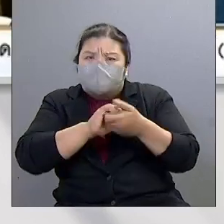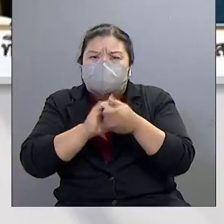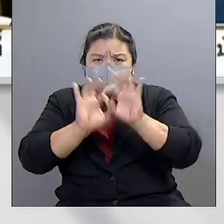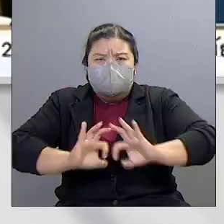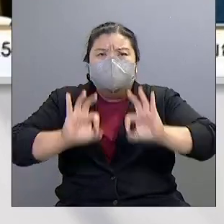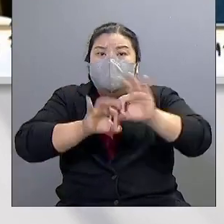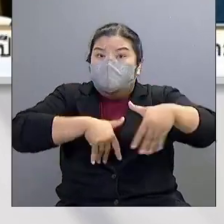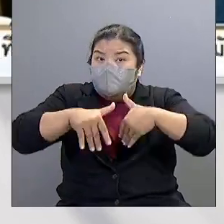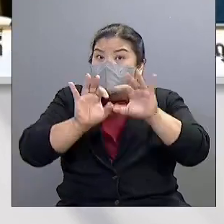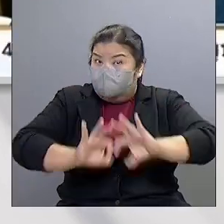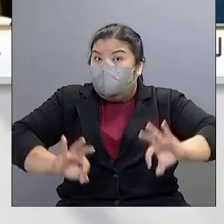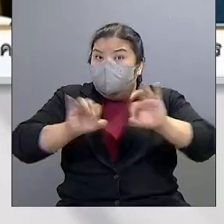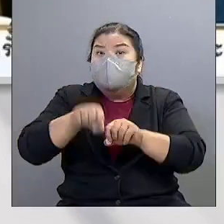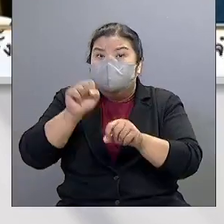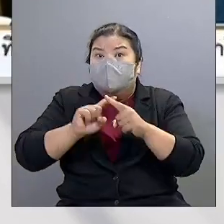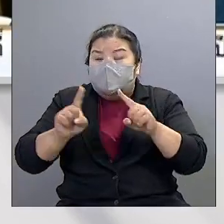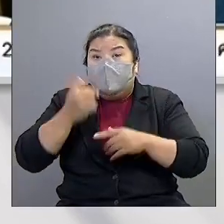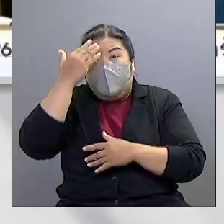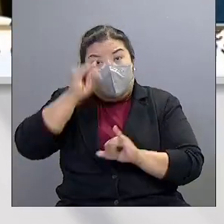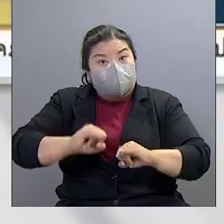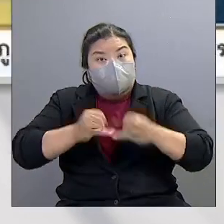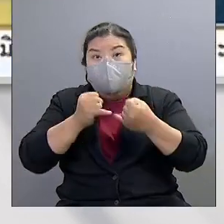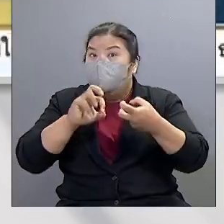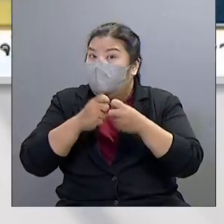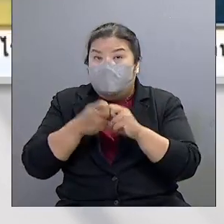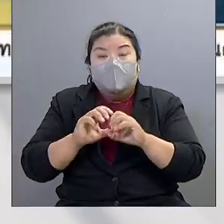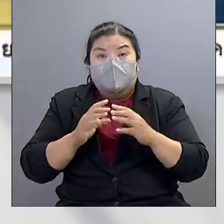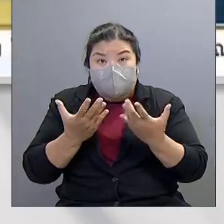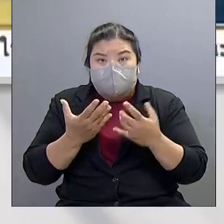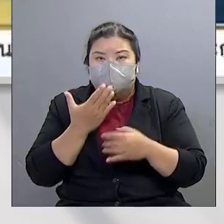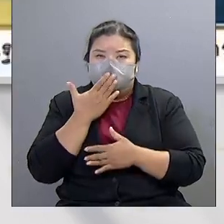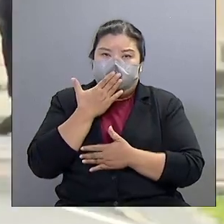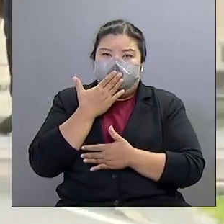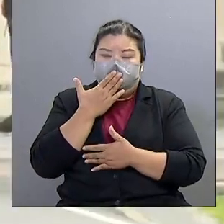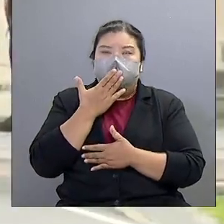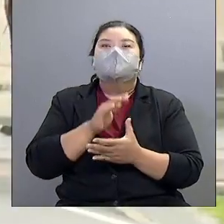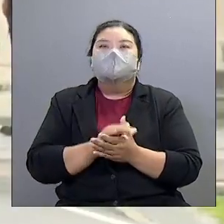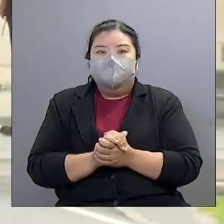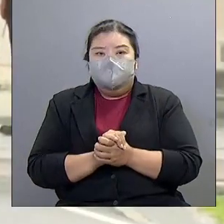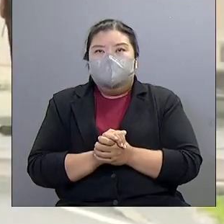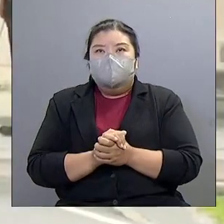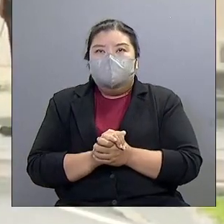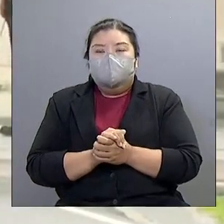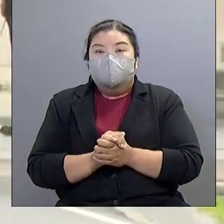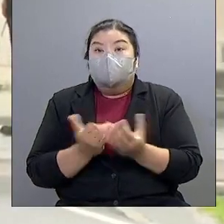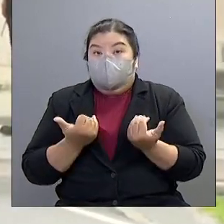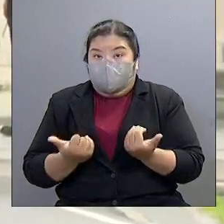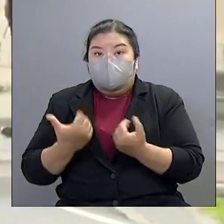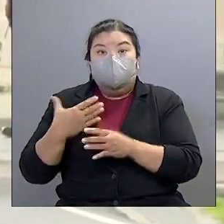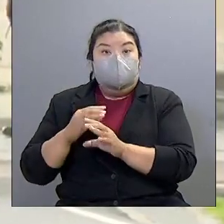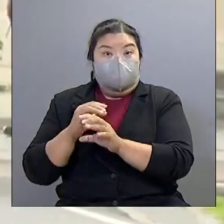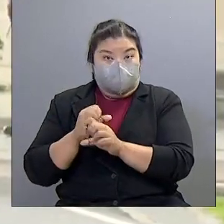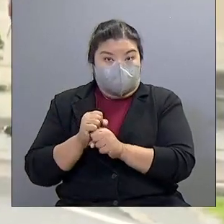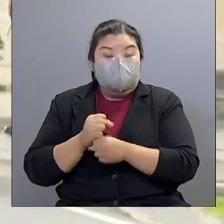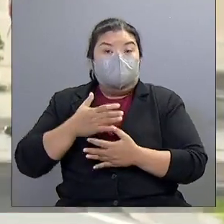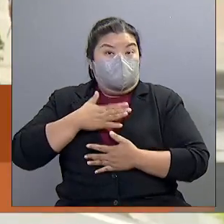นรวมเป็นหลักไม่ได้คิดหักล้างแก้แค้นทางการเมืองก็ตามค่ะ พรรคประชาธิปัตย์ก็ตั